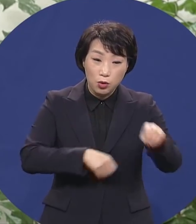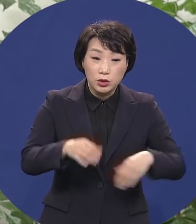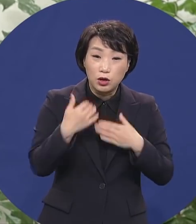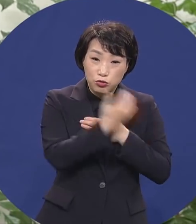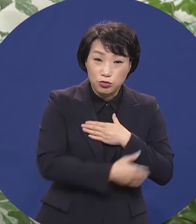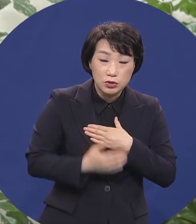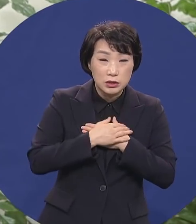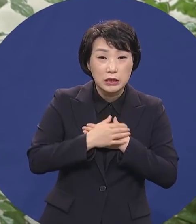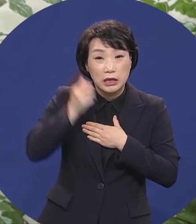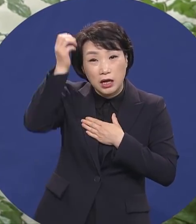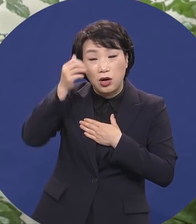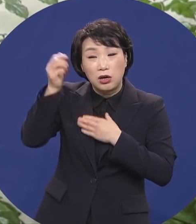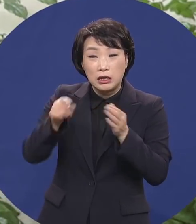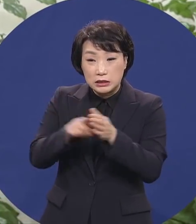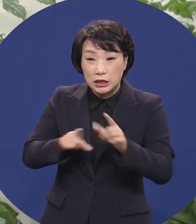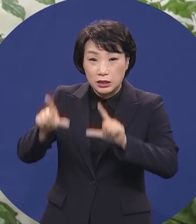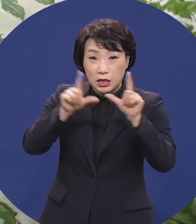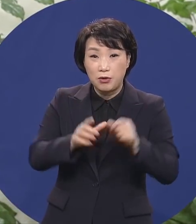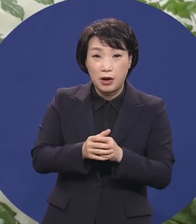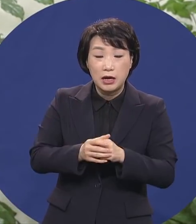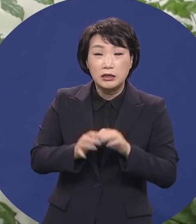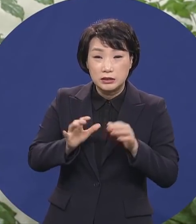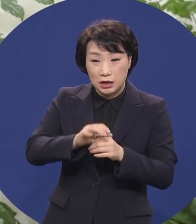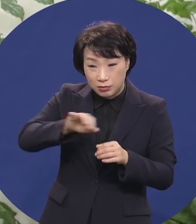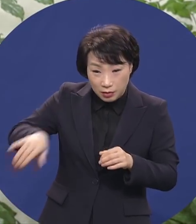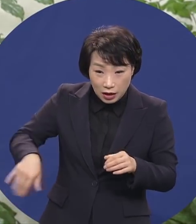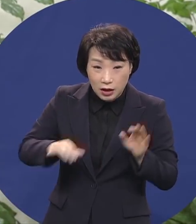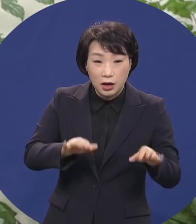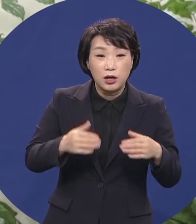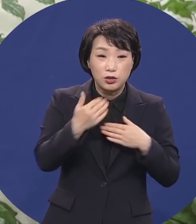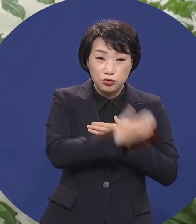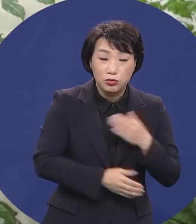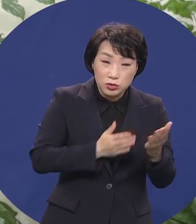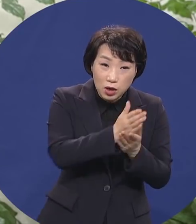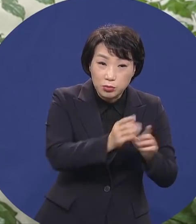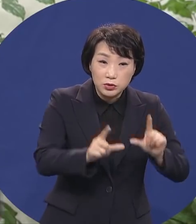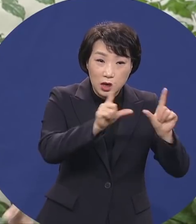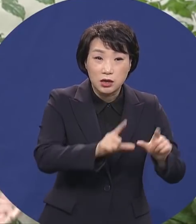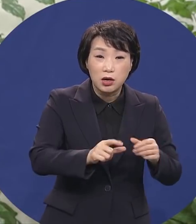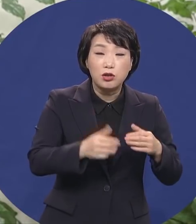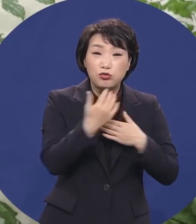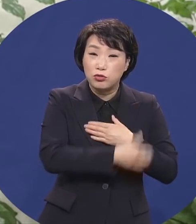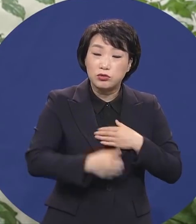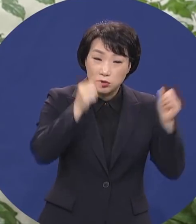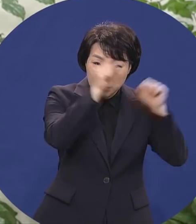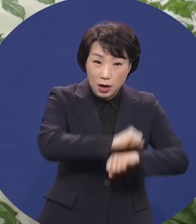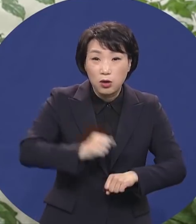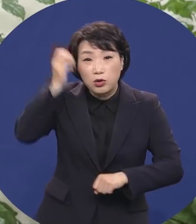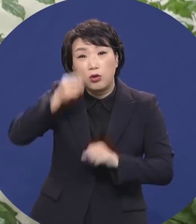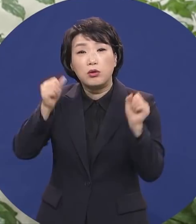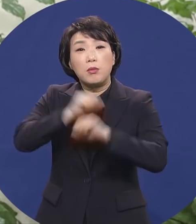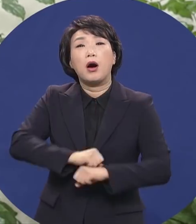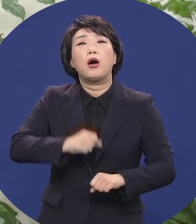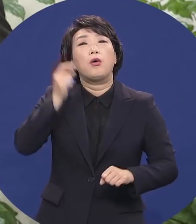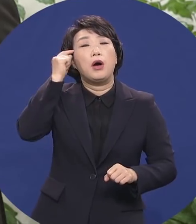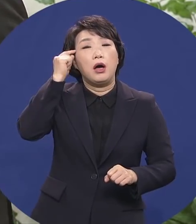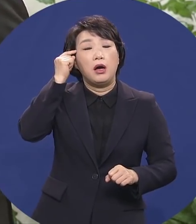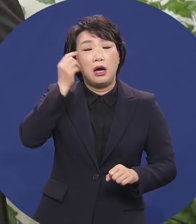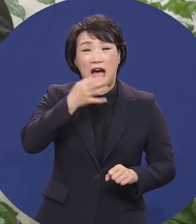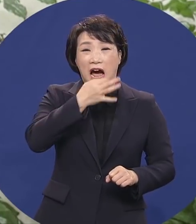뺏어서 육으로 살면서 영혼도 망하고 육체도 망하는 까닭이 뭐냐? 욕심 때문에.